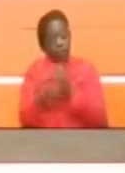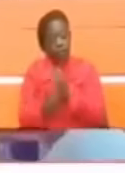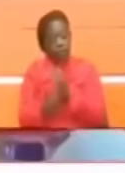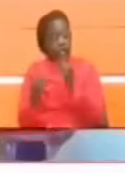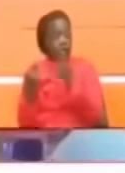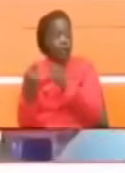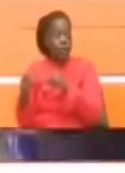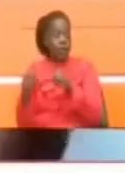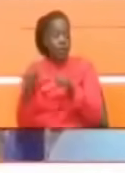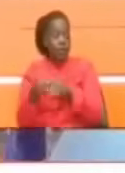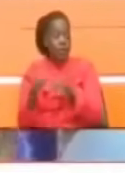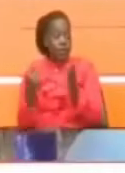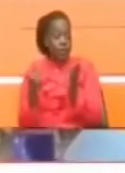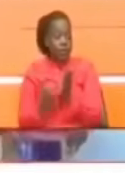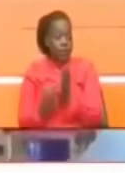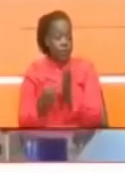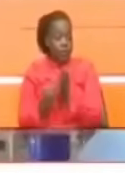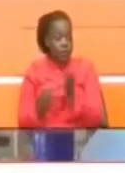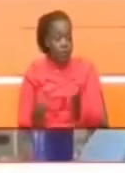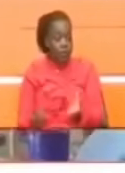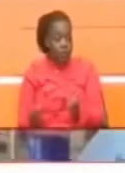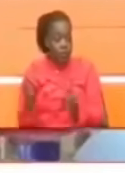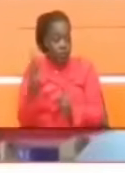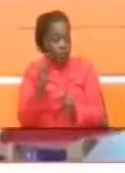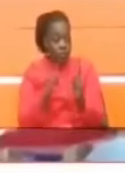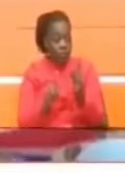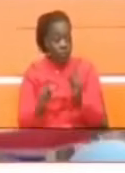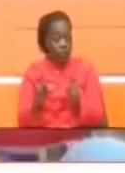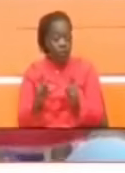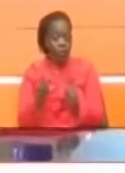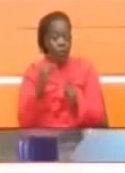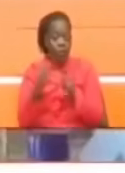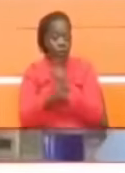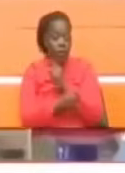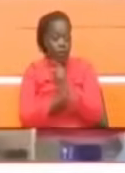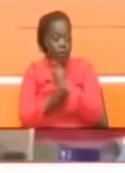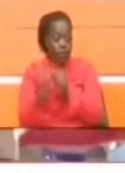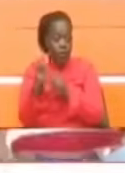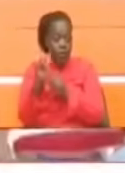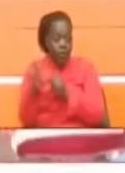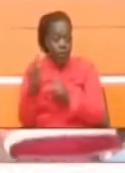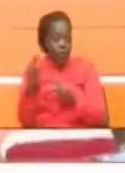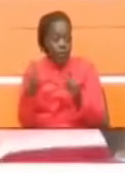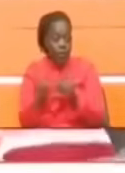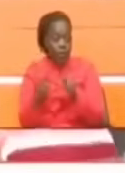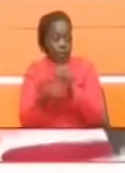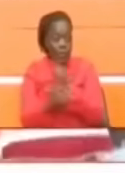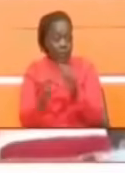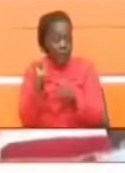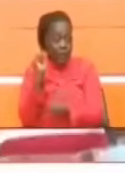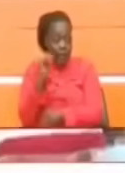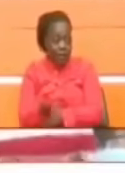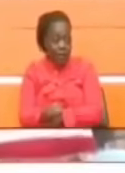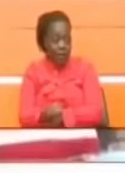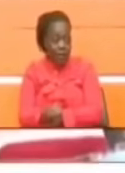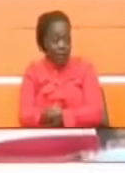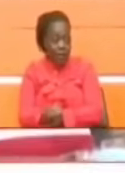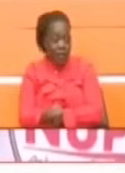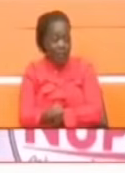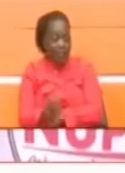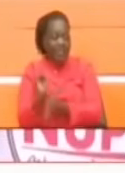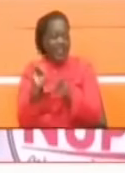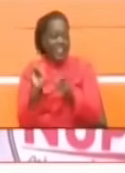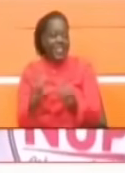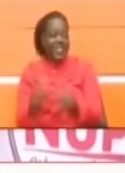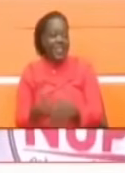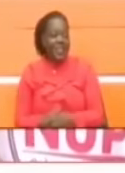ggwanga. Obusuma abakuyiba ssente zaanyu aba abasuma ntuza kubalwanisamu paka ntuza